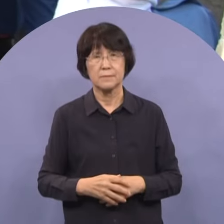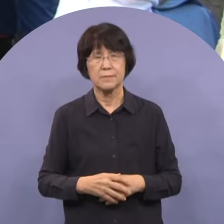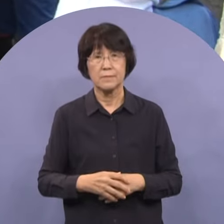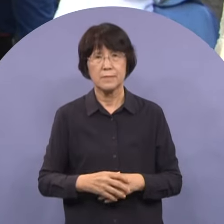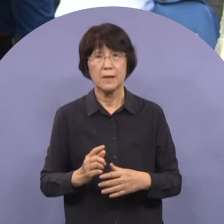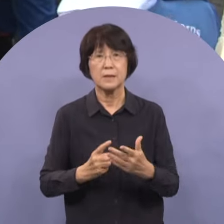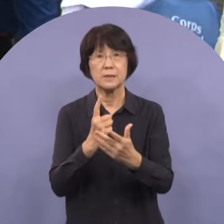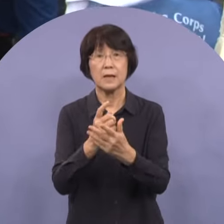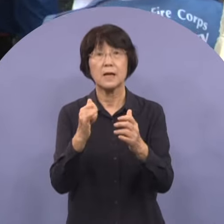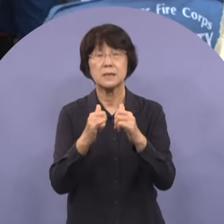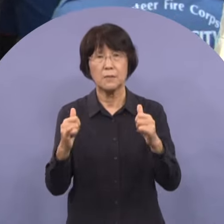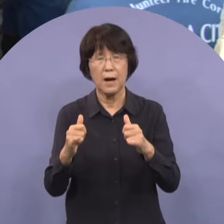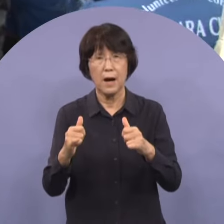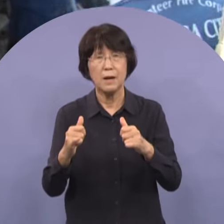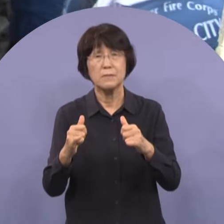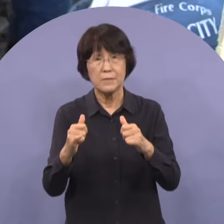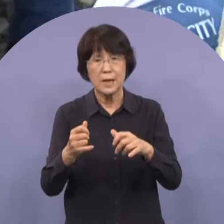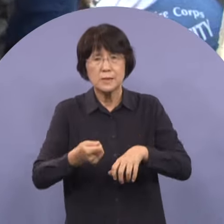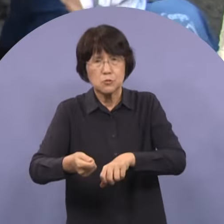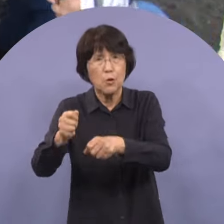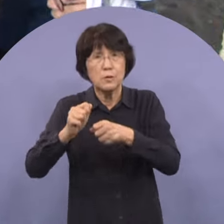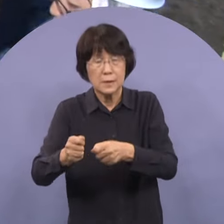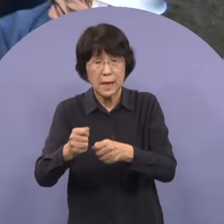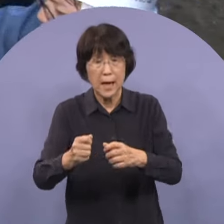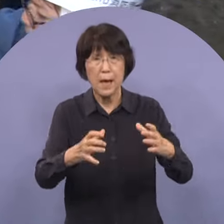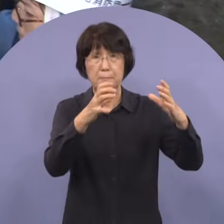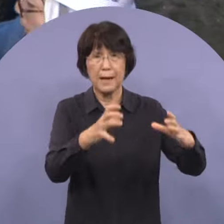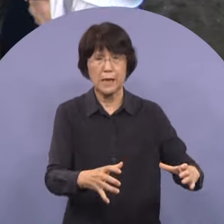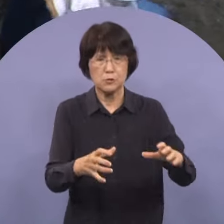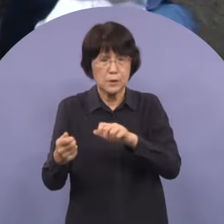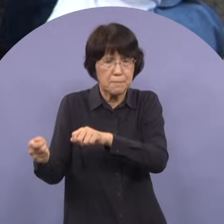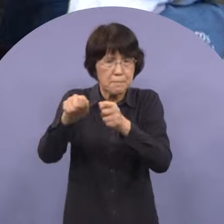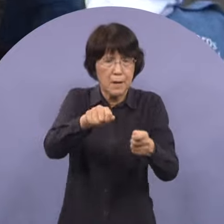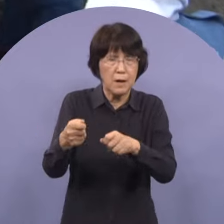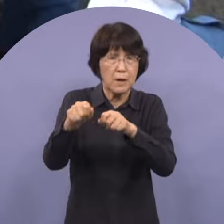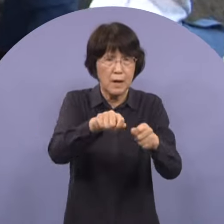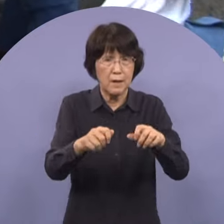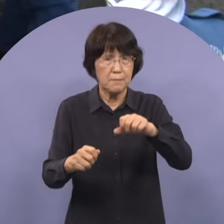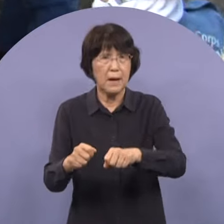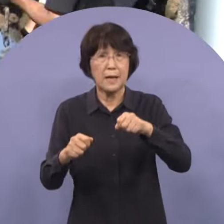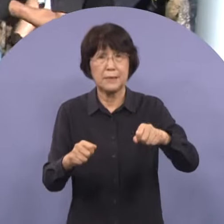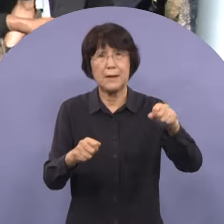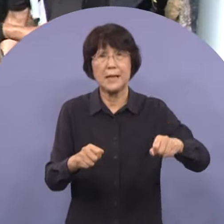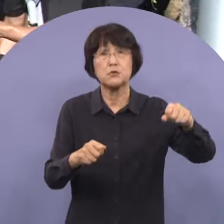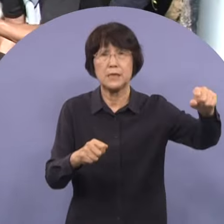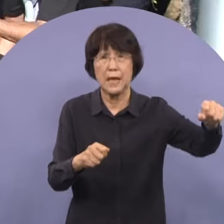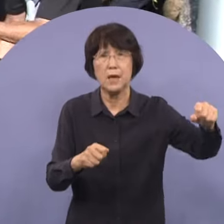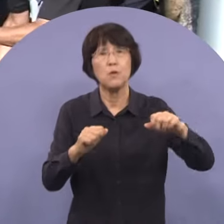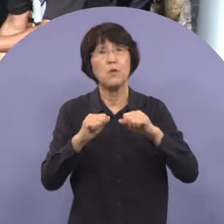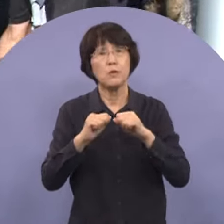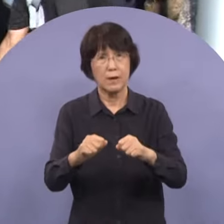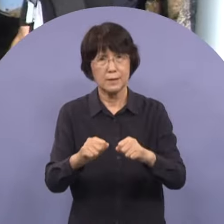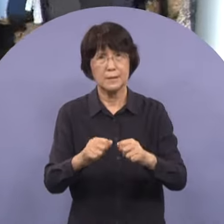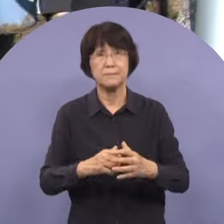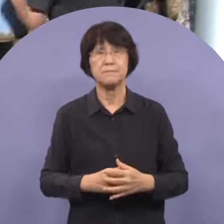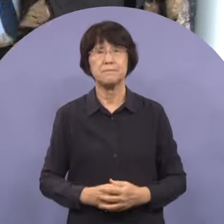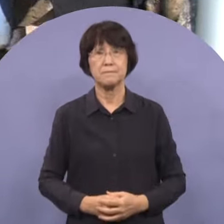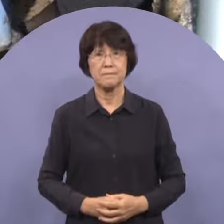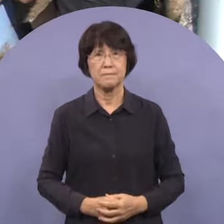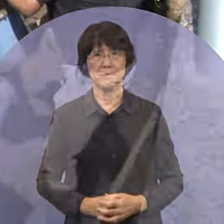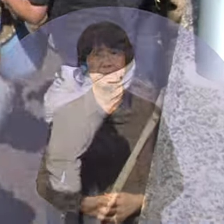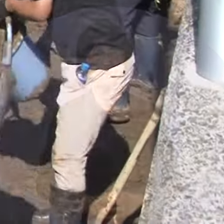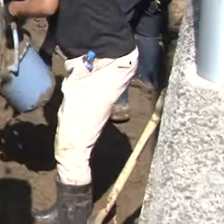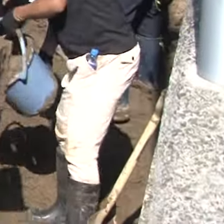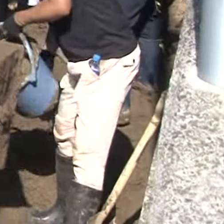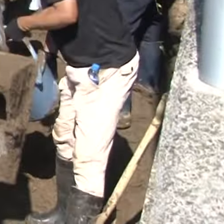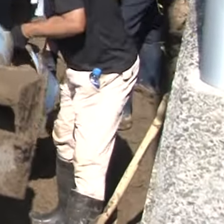参加者はスコップを手に側溝の土砂をかき出したり、家の敷地に入った土砂や石をバケツリレ